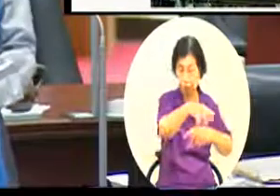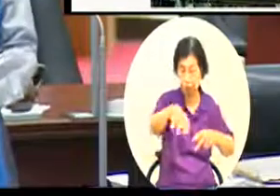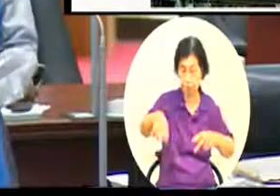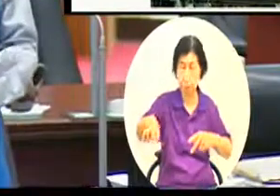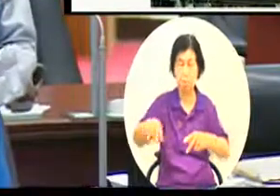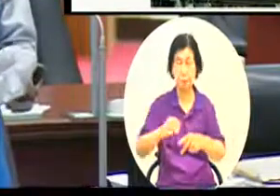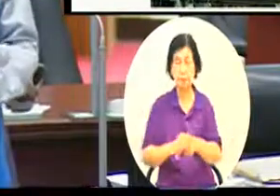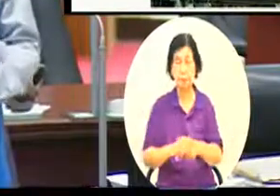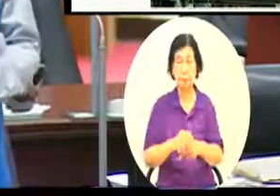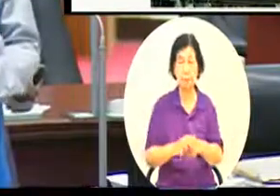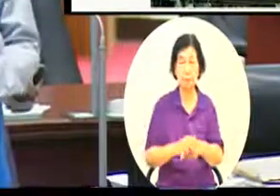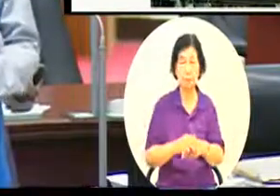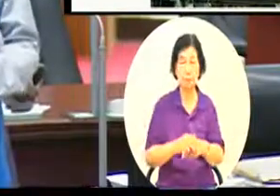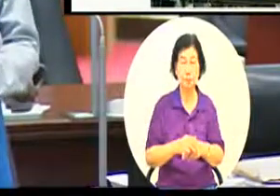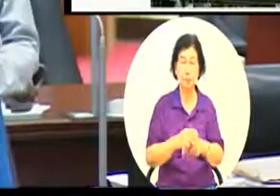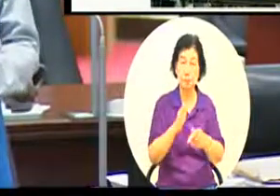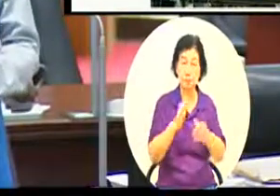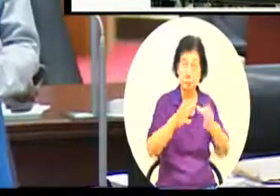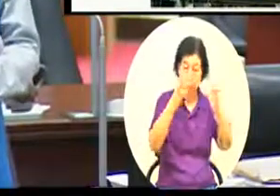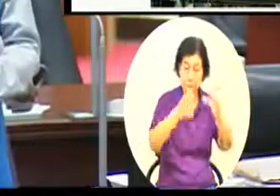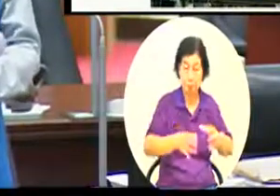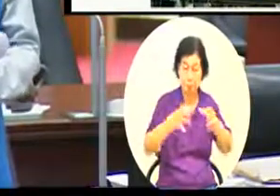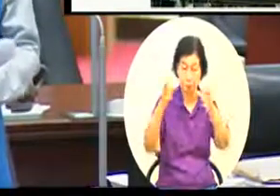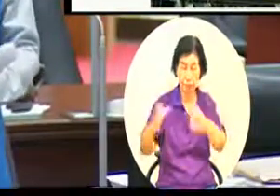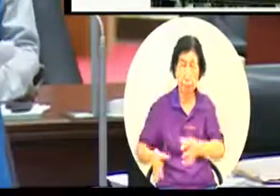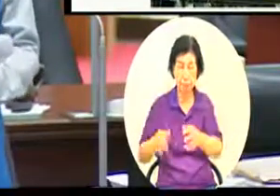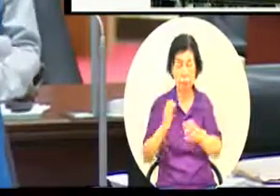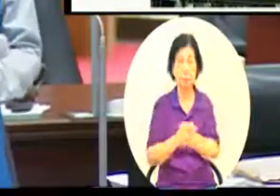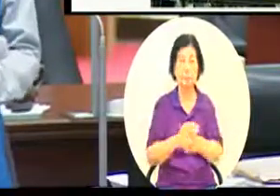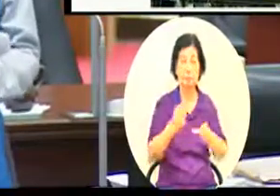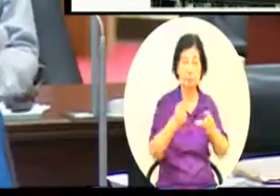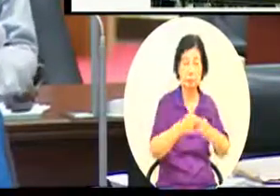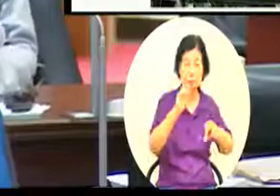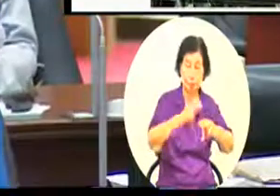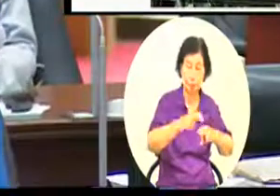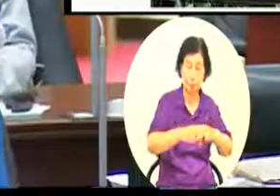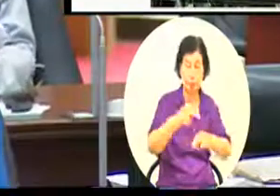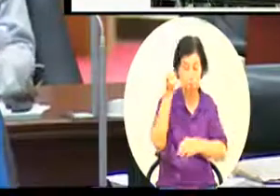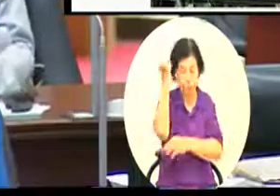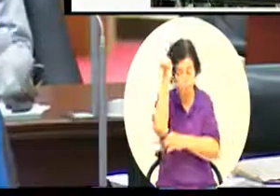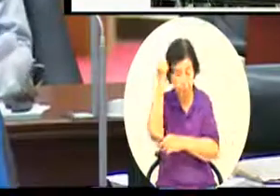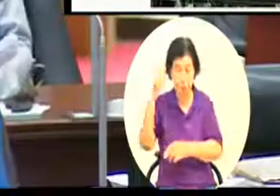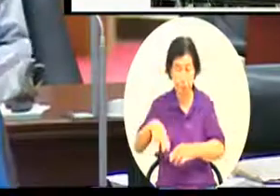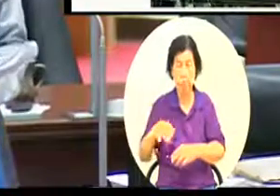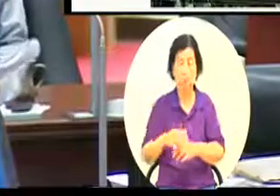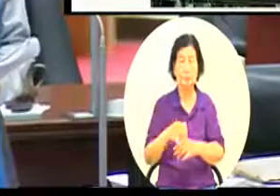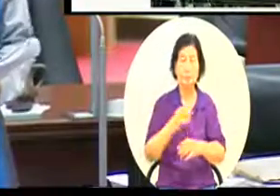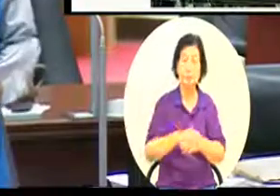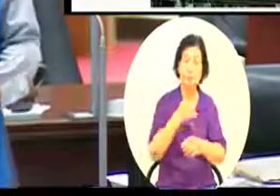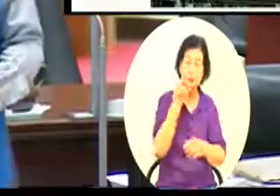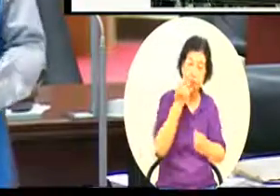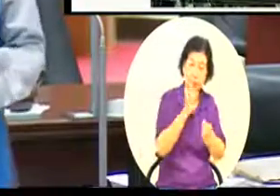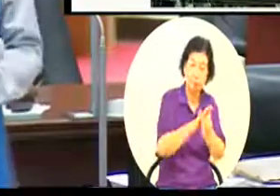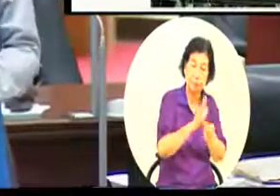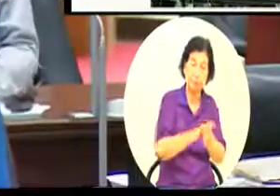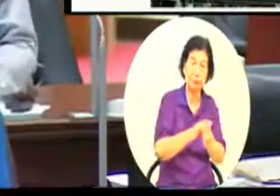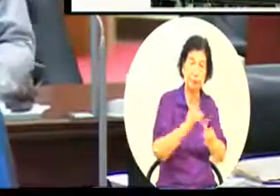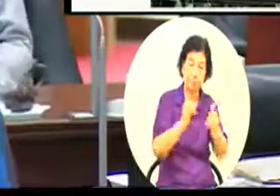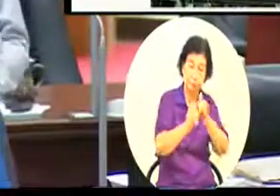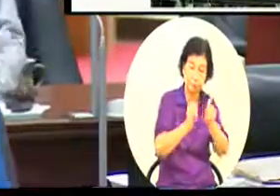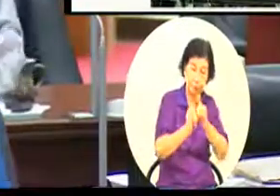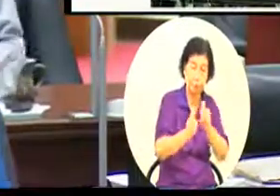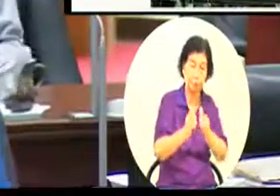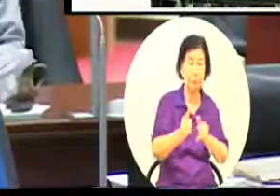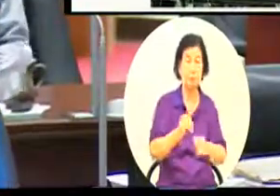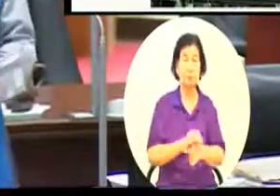们公共住宅的一个政策，以满足我们民众的一个需要，哈，另外还可以筹措。